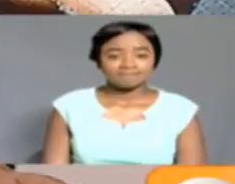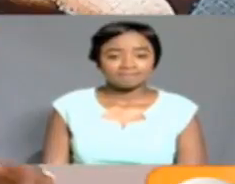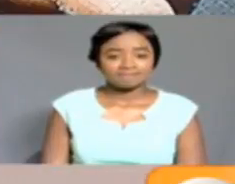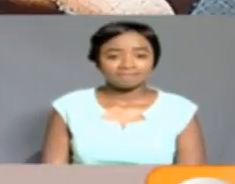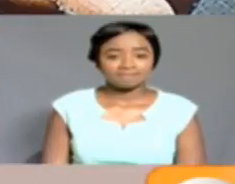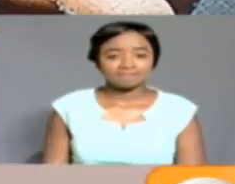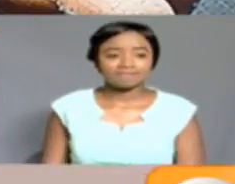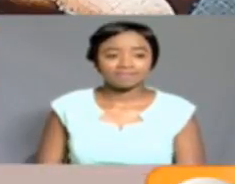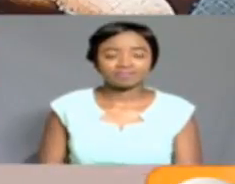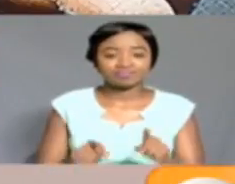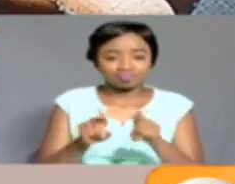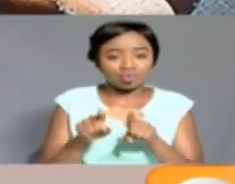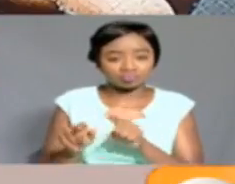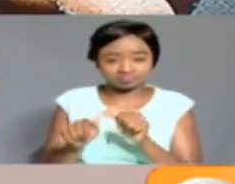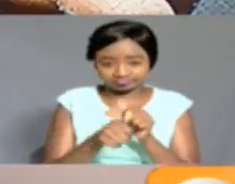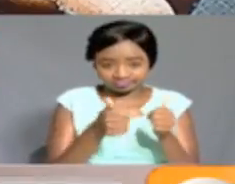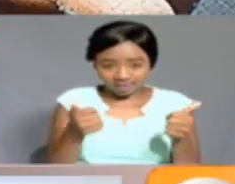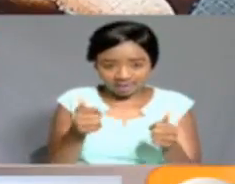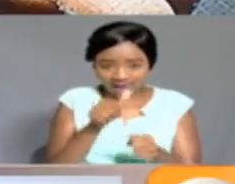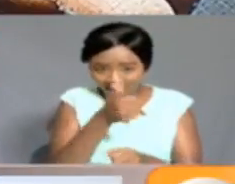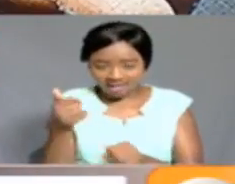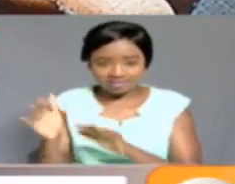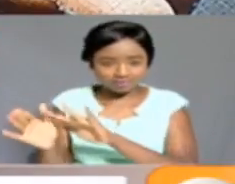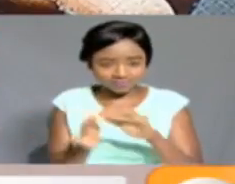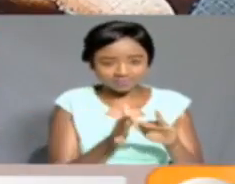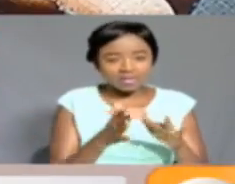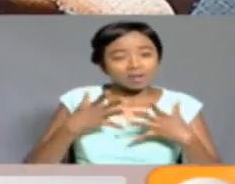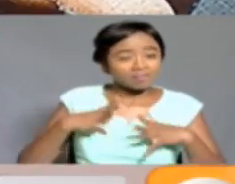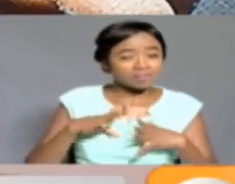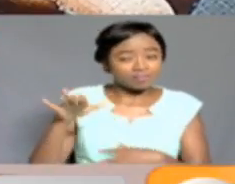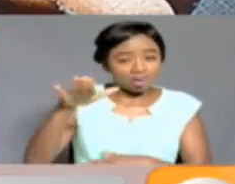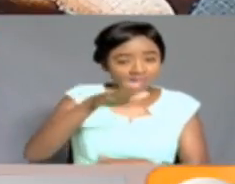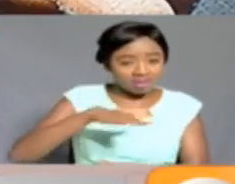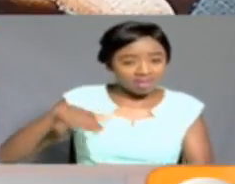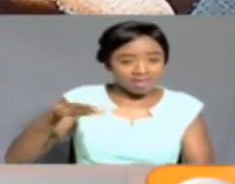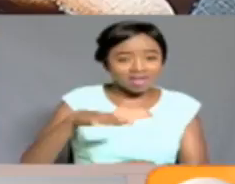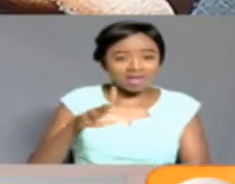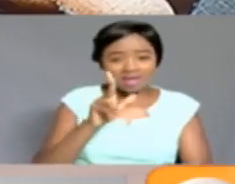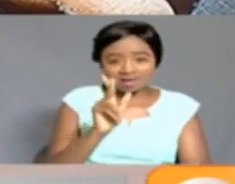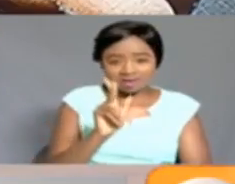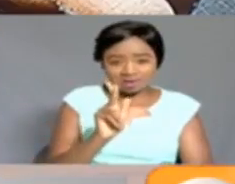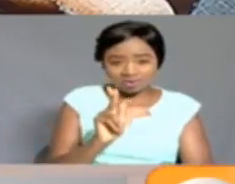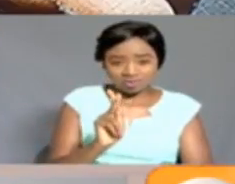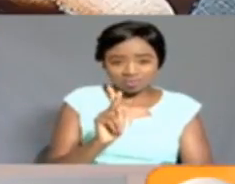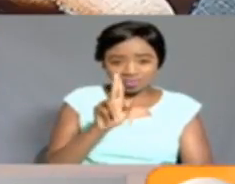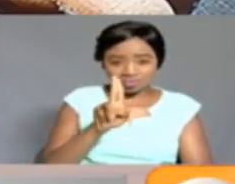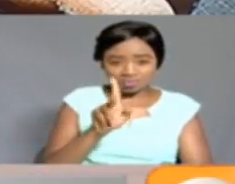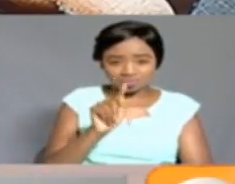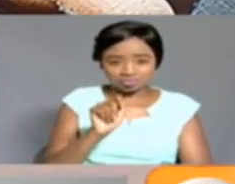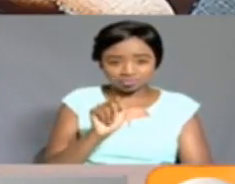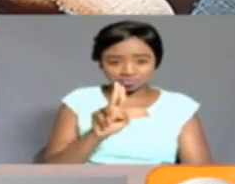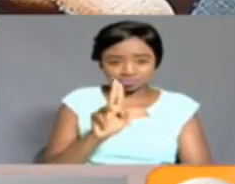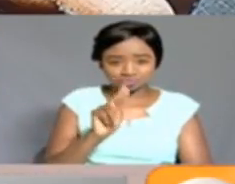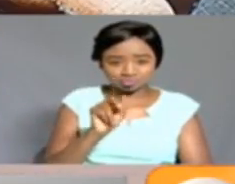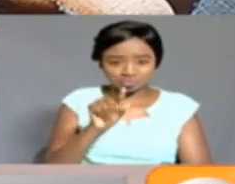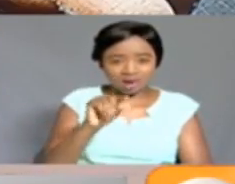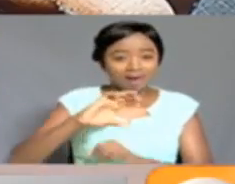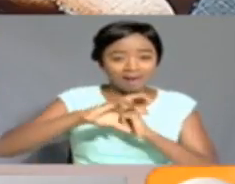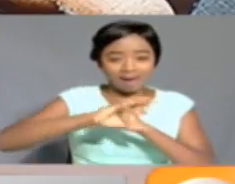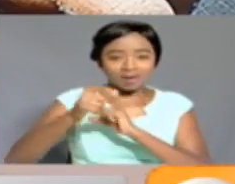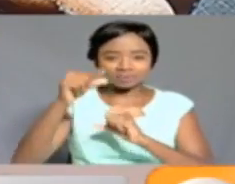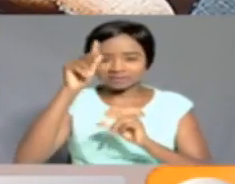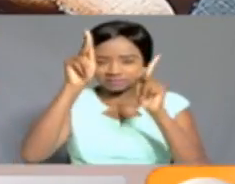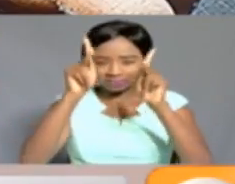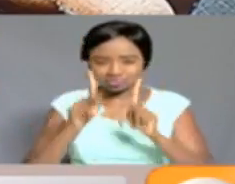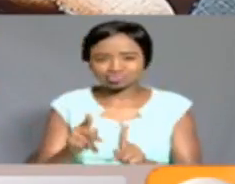Na kwingineko ni kwamba hatari ya mkurupuko wa maradhi inawakodolea macho wakazi wa eneo la Kotunga Kaunti ya Kisumu. Hii ni kutokana na athari